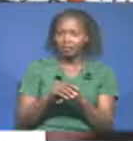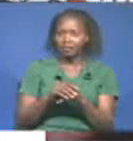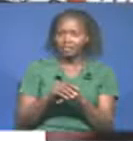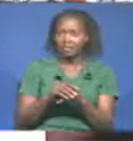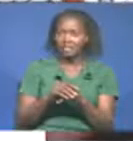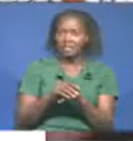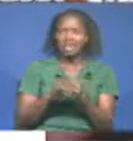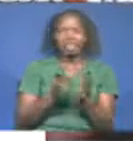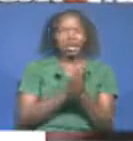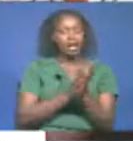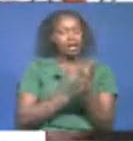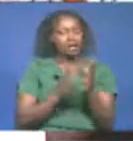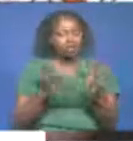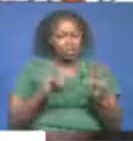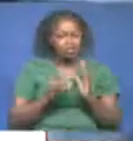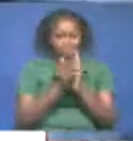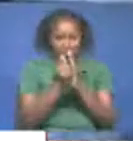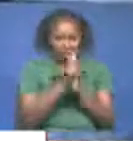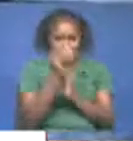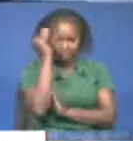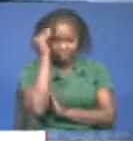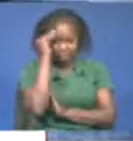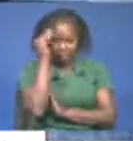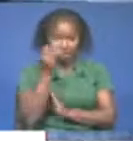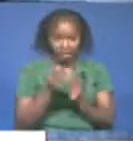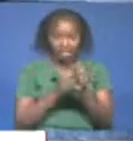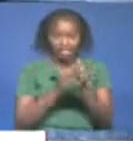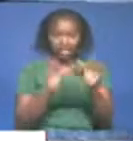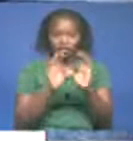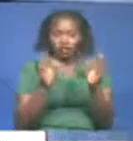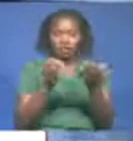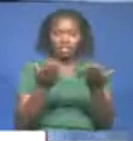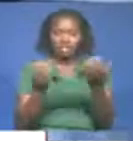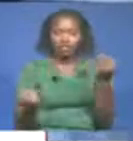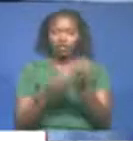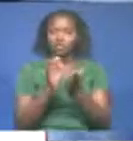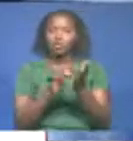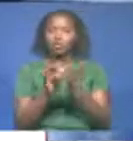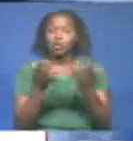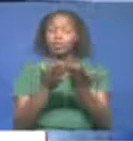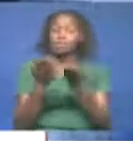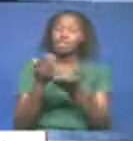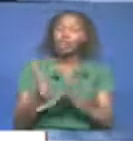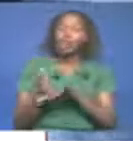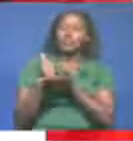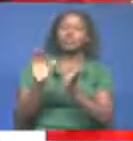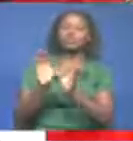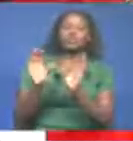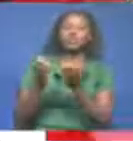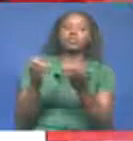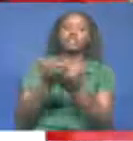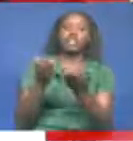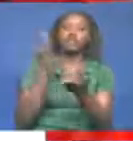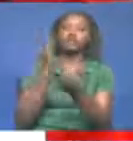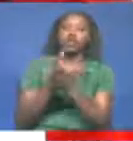Wasomi wa jamii hiyo wakiongozwa na Dr. Solomon Letangule walisema uzinduzi wa Biblia hiyo utaisaidia jamii hiyo kuacha